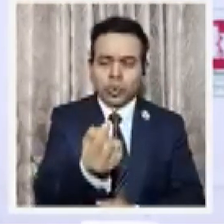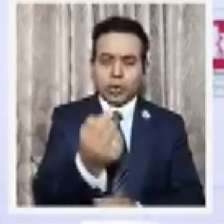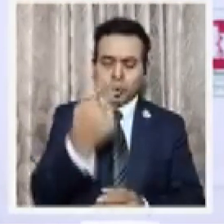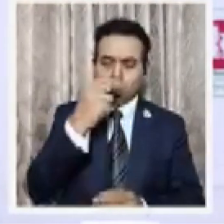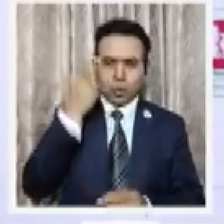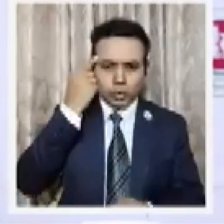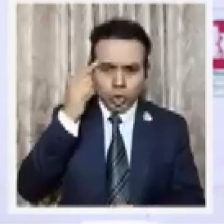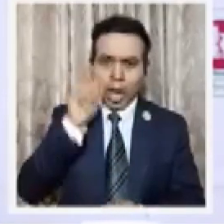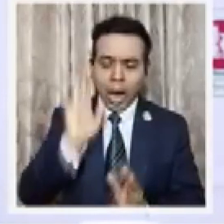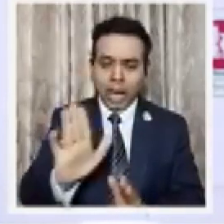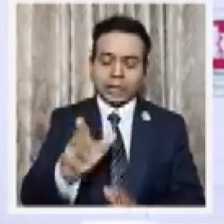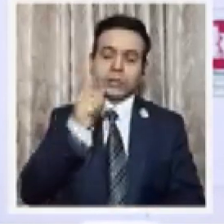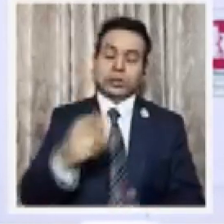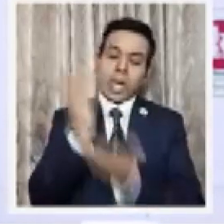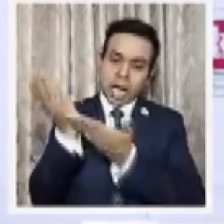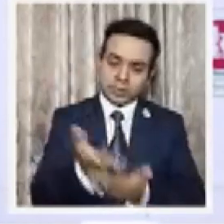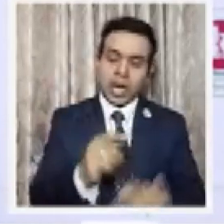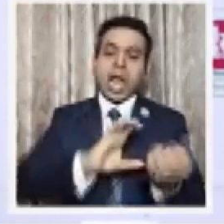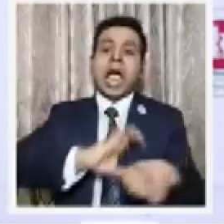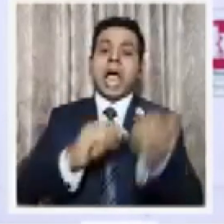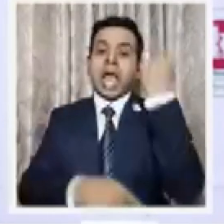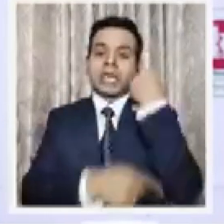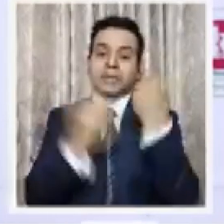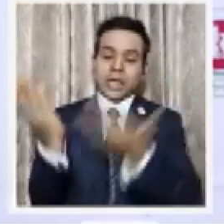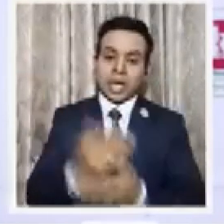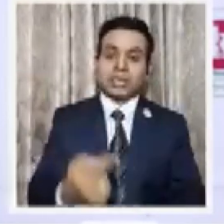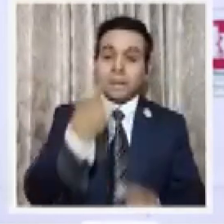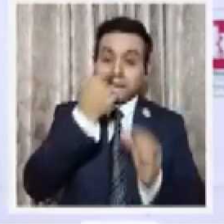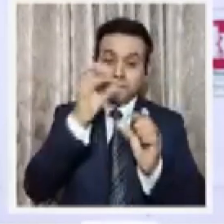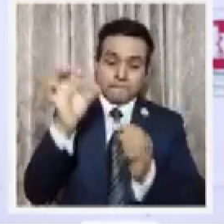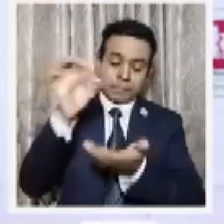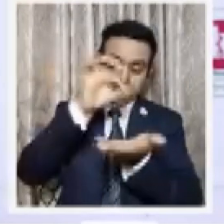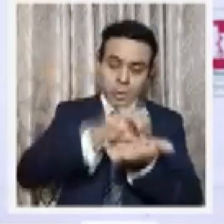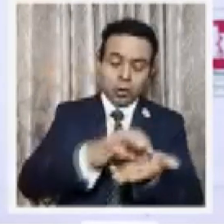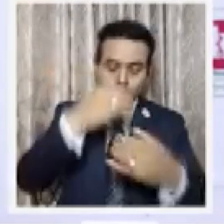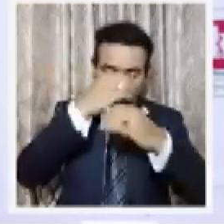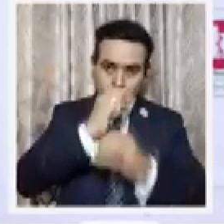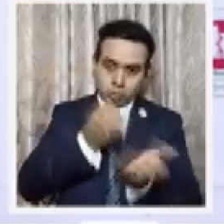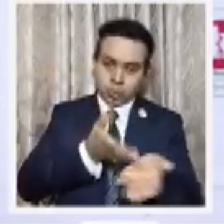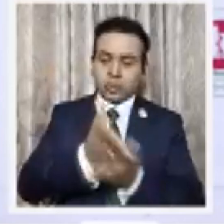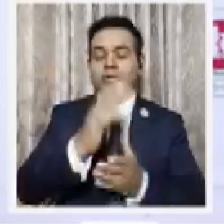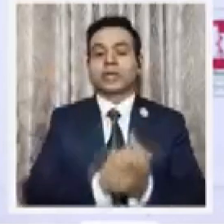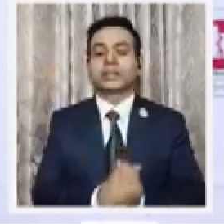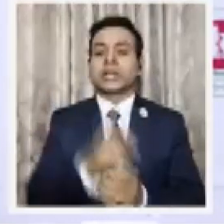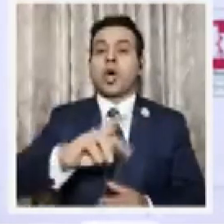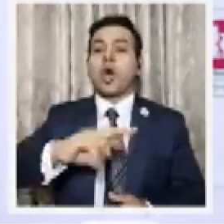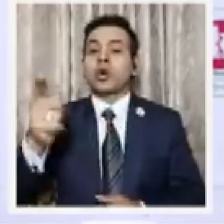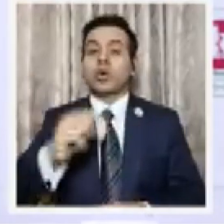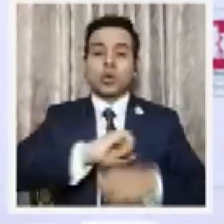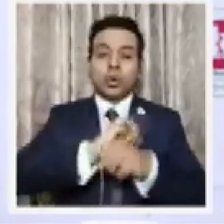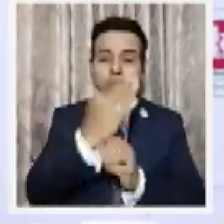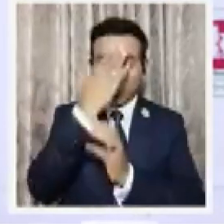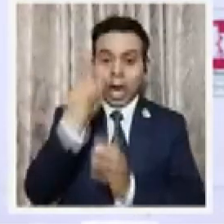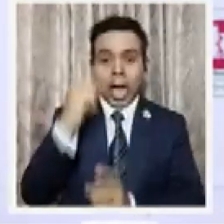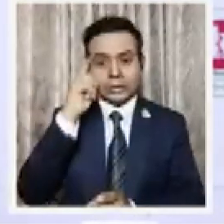নমুনা পরীক্ষা করবেন, এবং যারা কোনো আক্রান্ত ব্যক্তির সংস্পর্শে এসেছেন তারাও নমুনা পরীক্ষা দিবেন এবং নমুনা পরীক্ষা করবেন। নমুনা